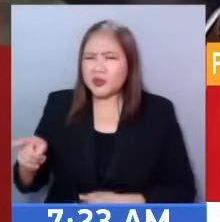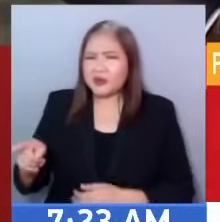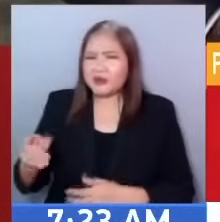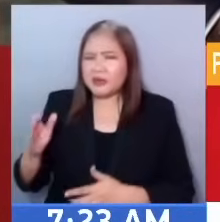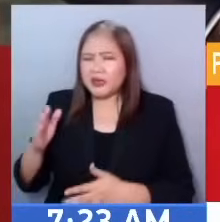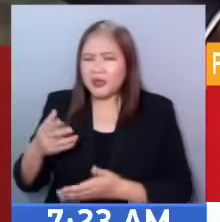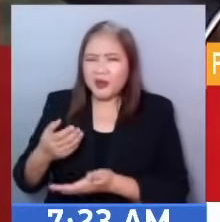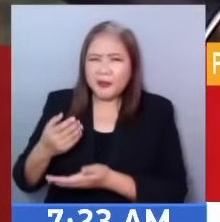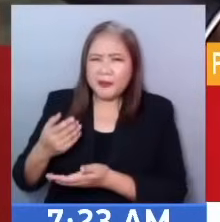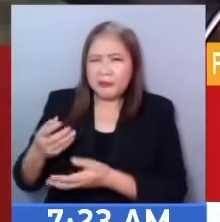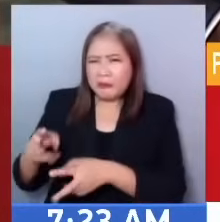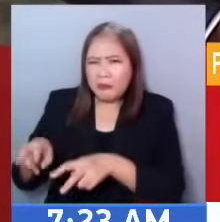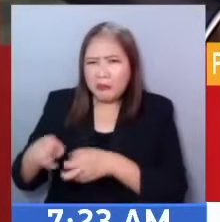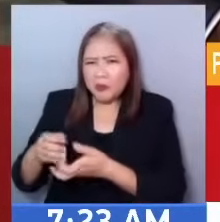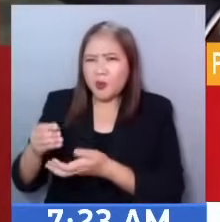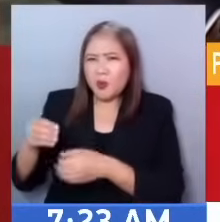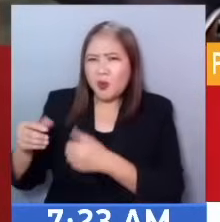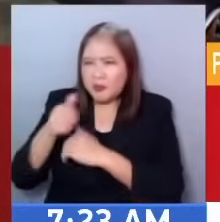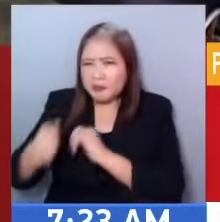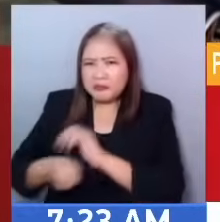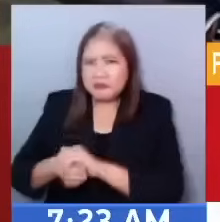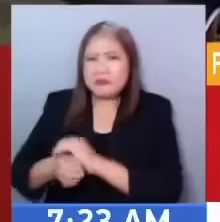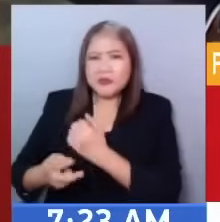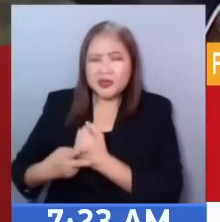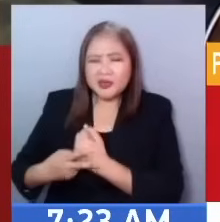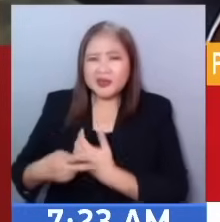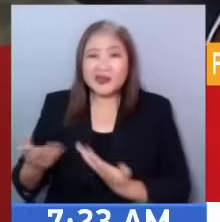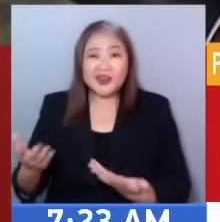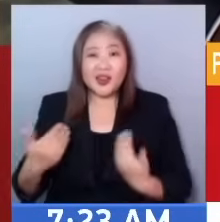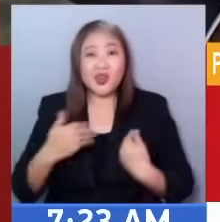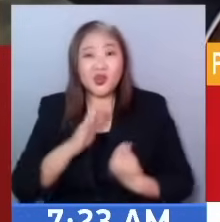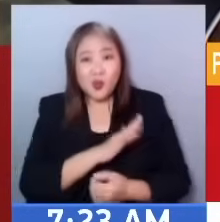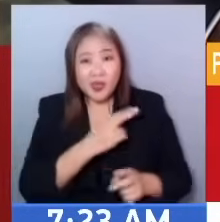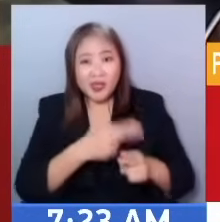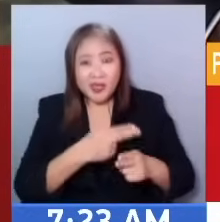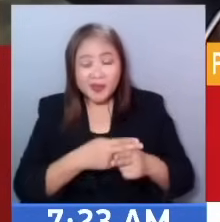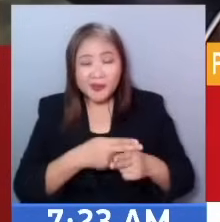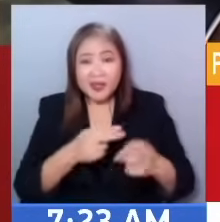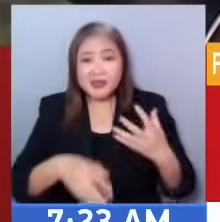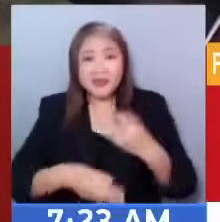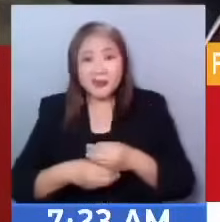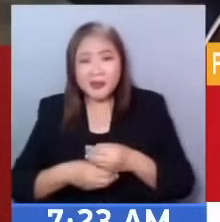sa Senado, lumulutang yung mga pangalan po niya, Senadora. Ba't hanggang ngayon po, nandiyan pa sila?